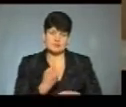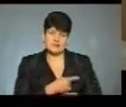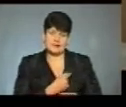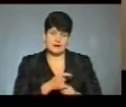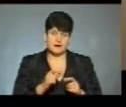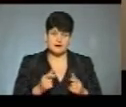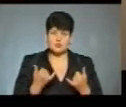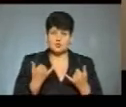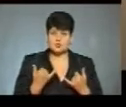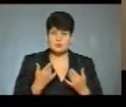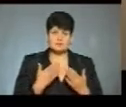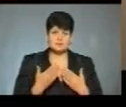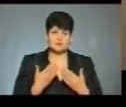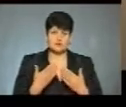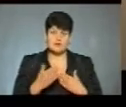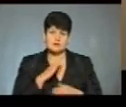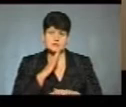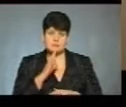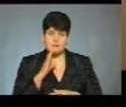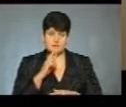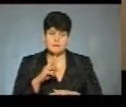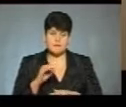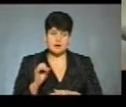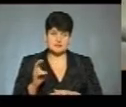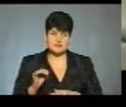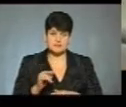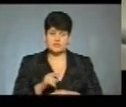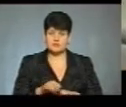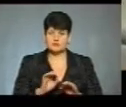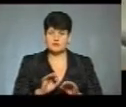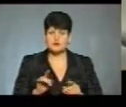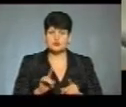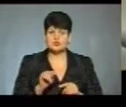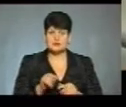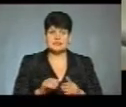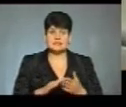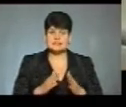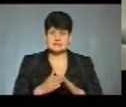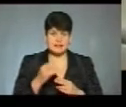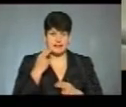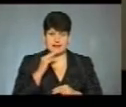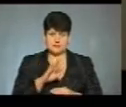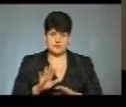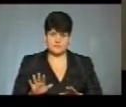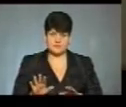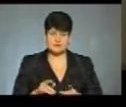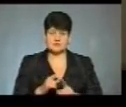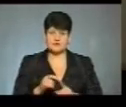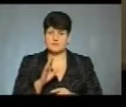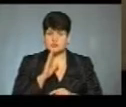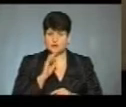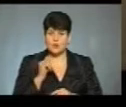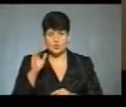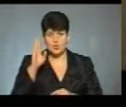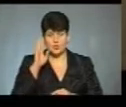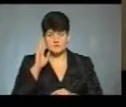лікарні. Сьогодні ми поспілкувалися з мамою Максима Борсука. Вона розповіла, що їх стан не поліпшився. За словами жінки, у хлопців